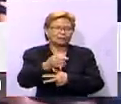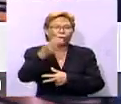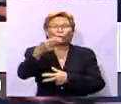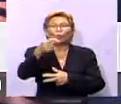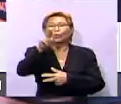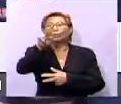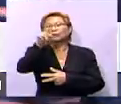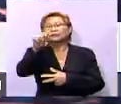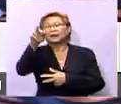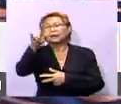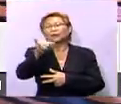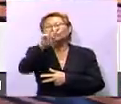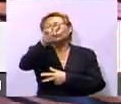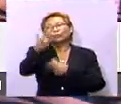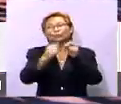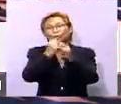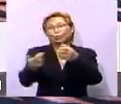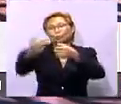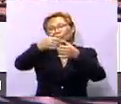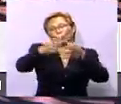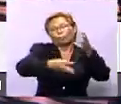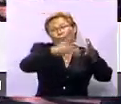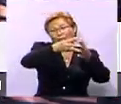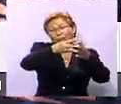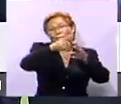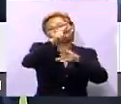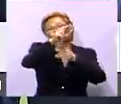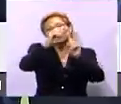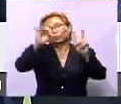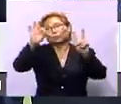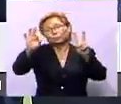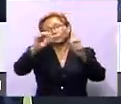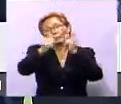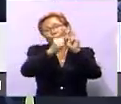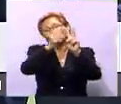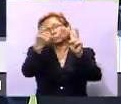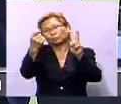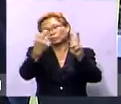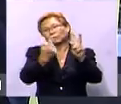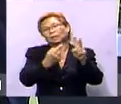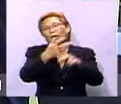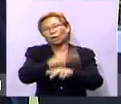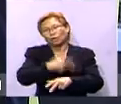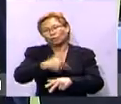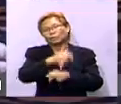Huzairi, 27 tahun, mula menyertai Para Asian sejak 2009 Kuala Lumpur, 2011